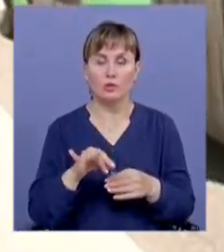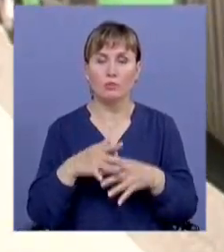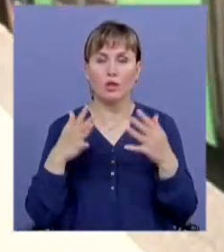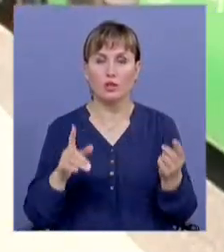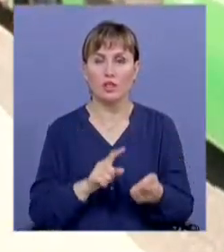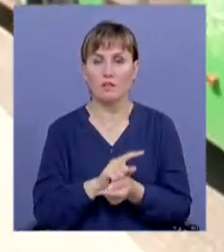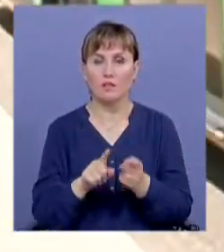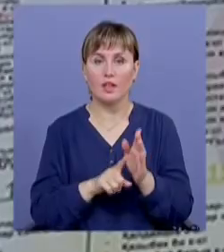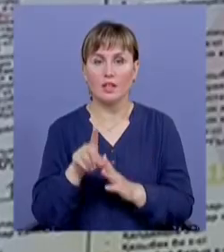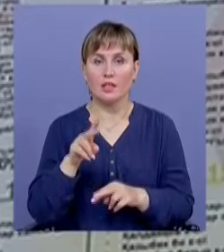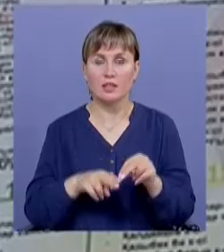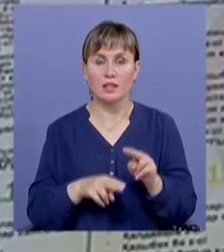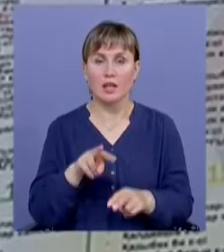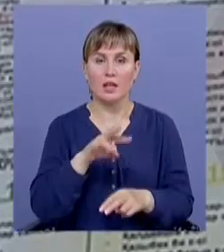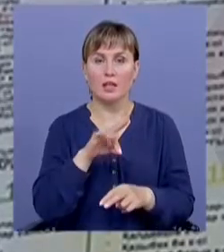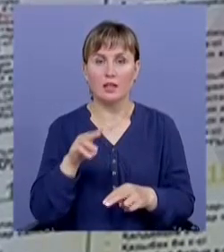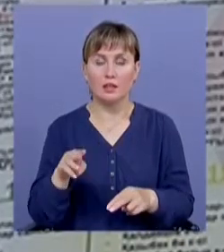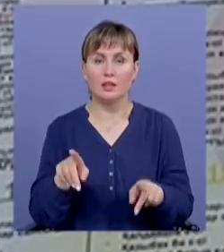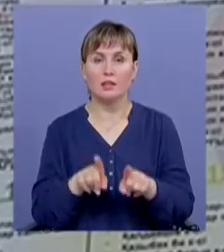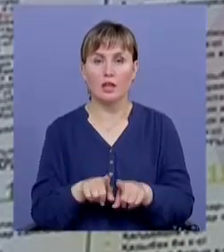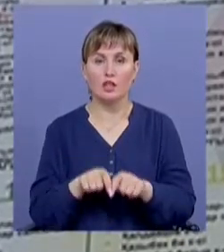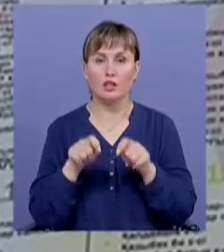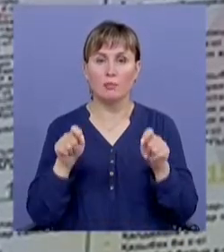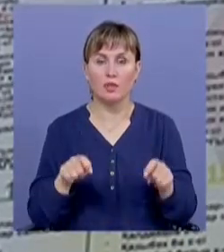реформы – начало строительства ЛРТ. Оно также